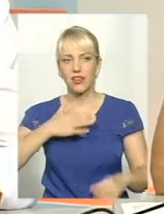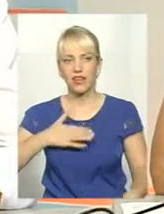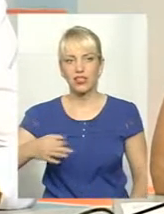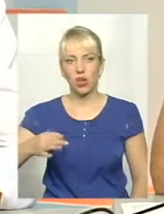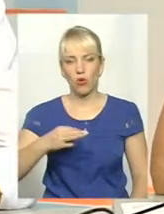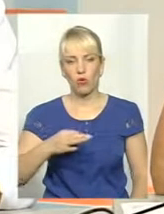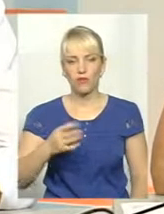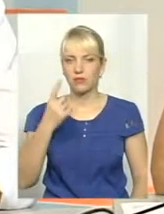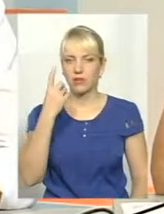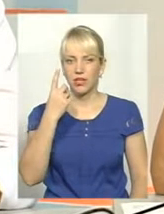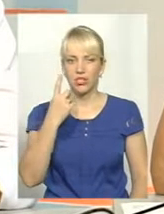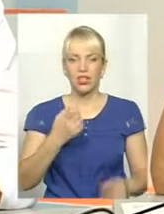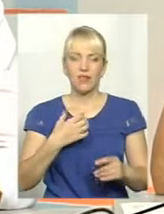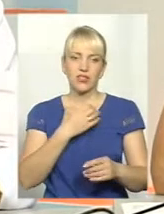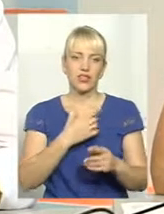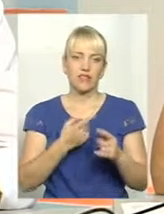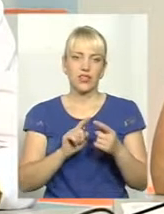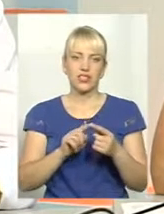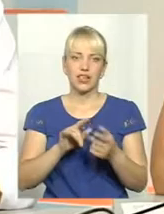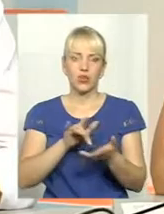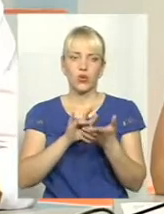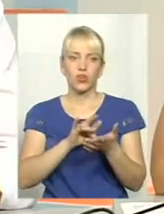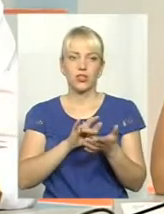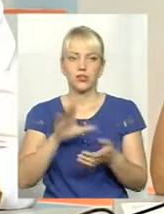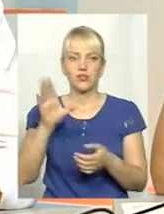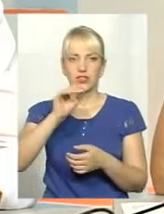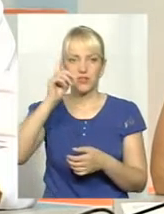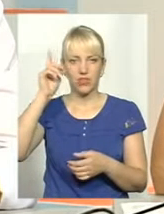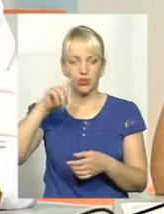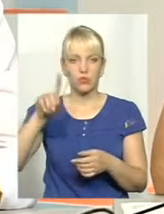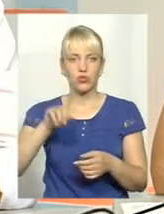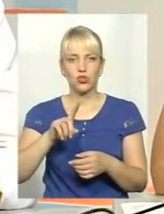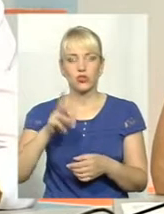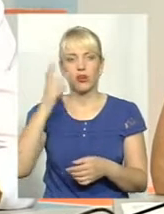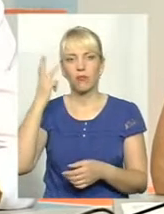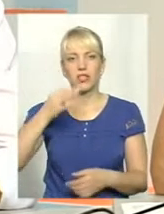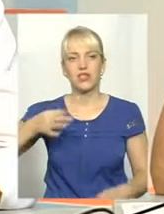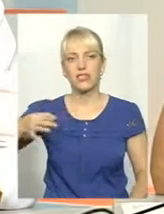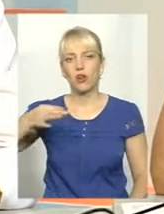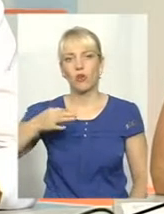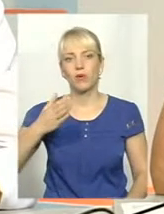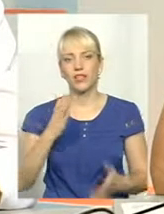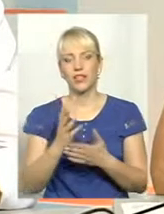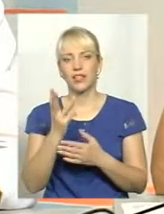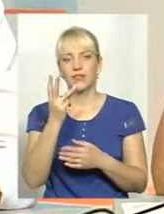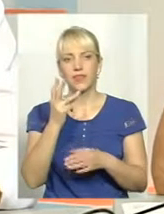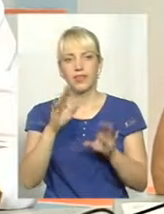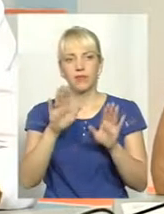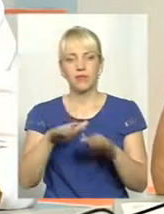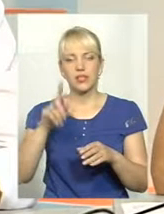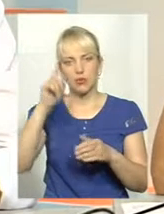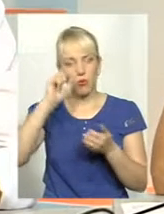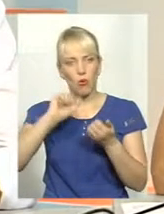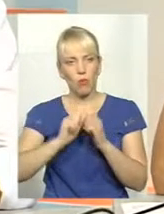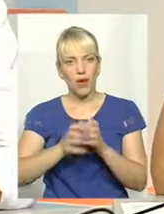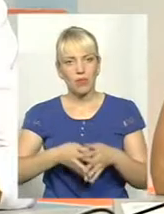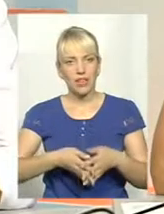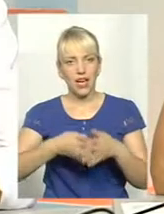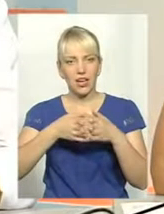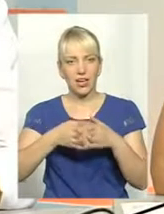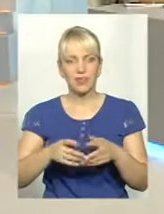людей. Ну, наскільки я маю інформацію, то такі опитування проводилися і виділили декілька основних напрямків, за